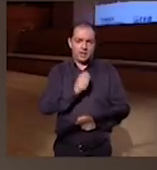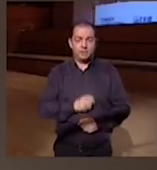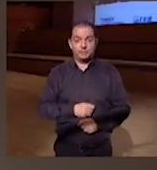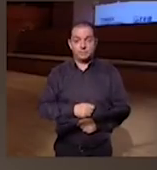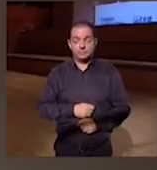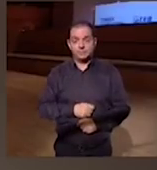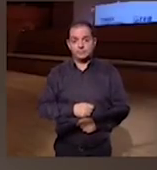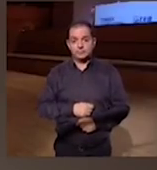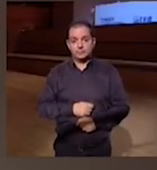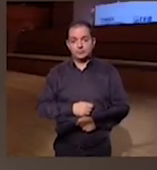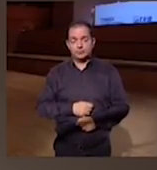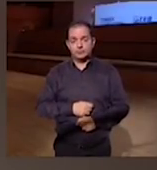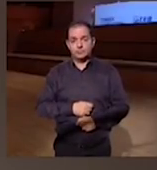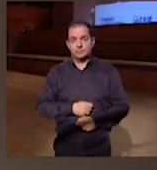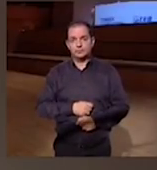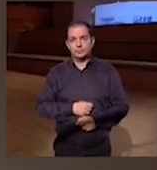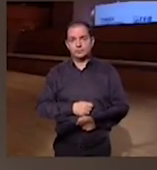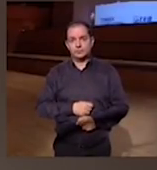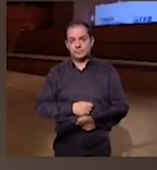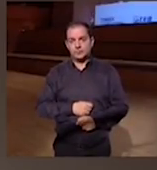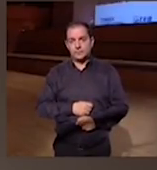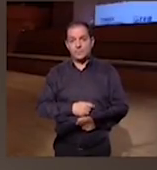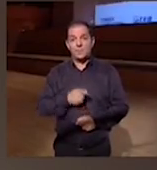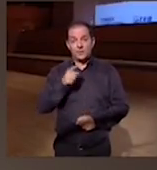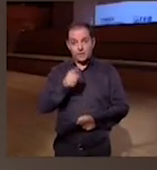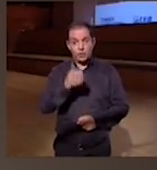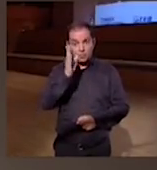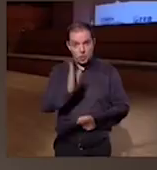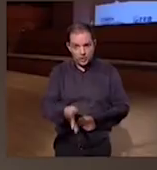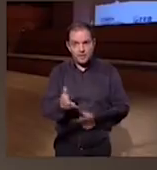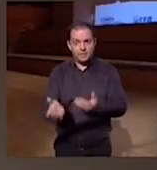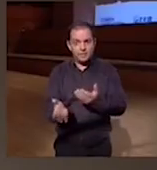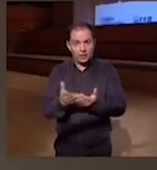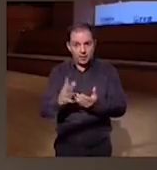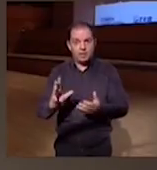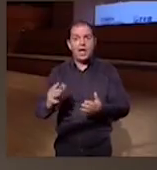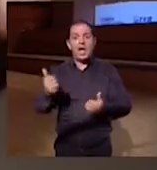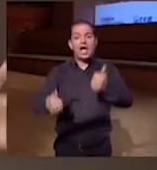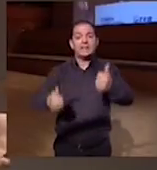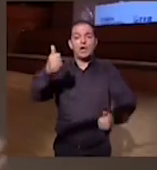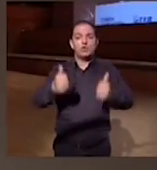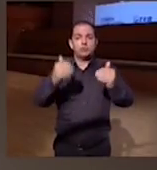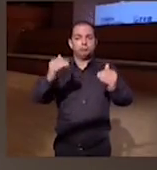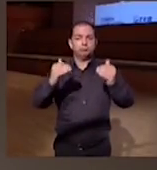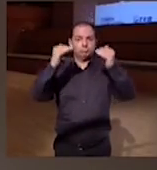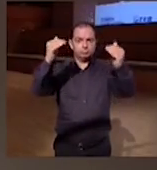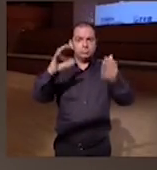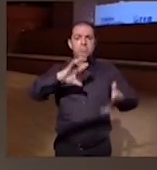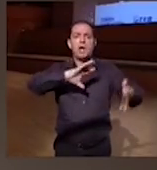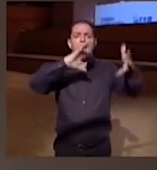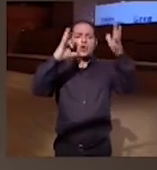αυτή μπορεί να συμφιλειώσει την ανάγκη για ανταγωνιστικότητα σε ένα παγκοσμιοποιημένο